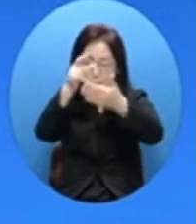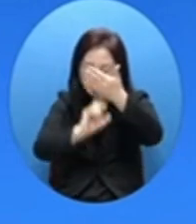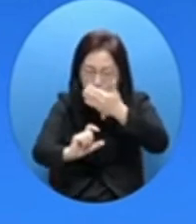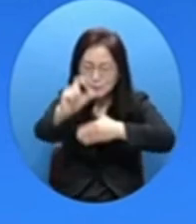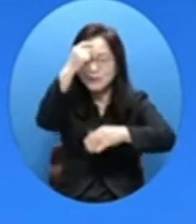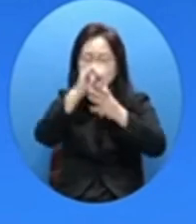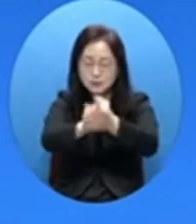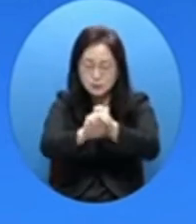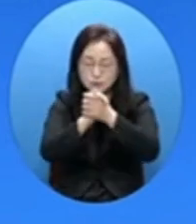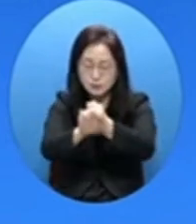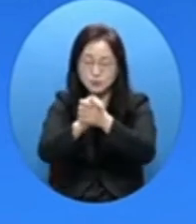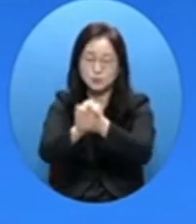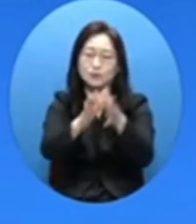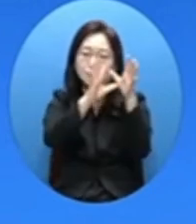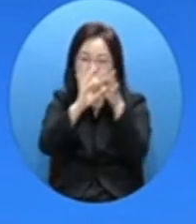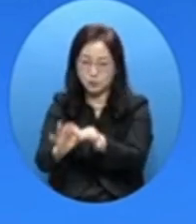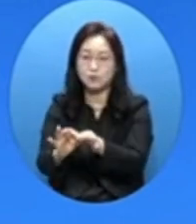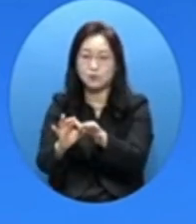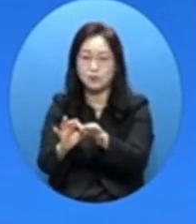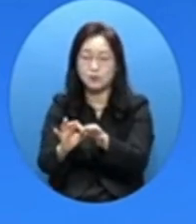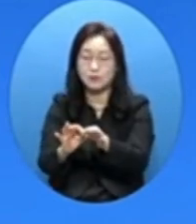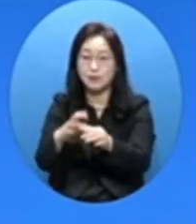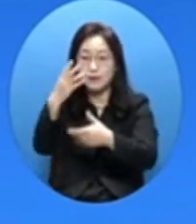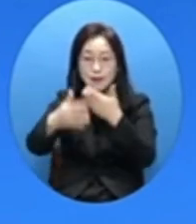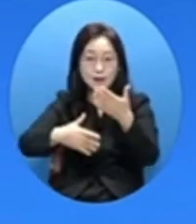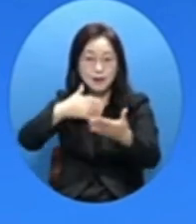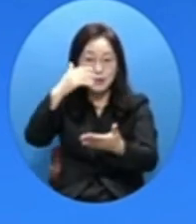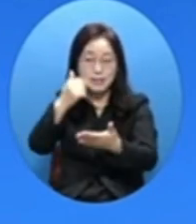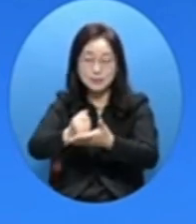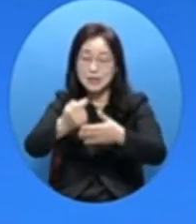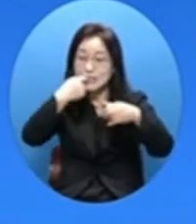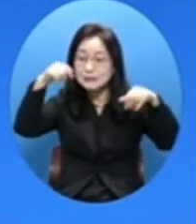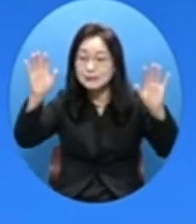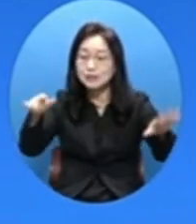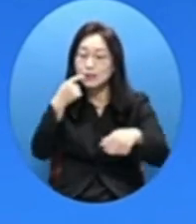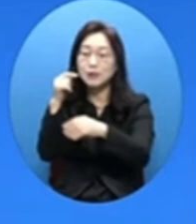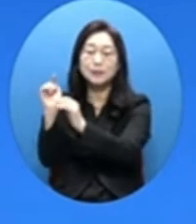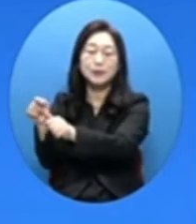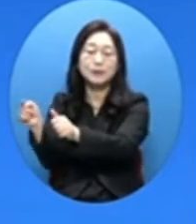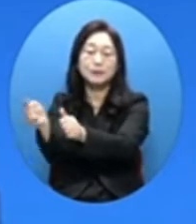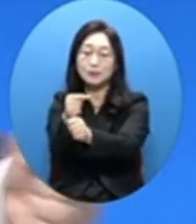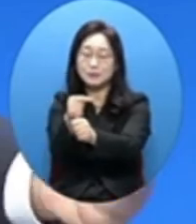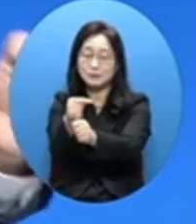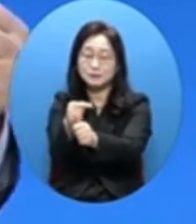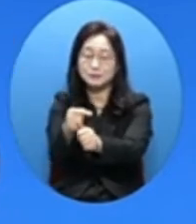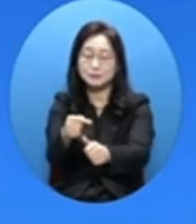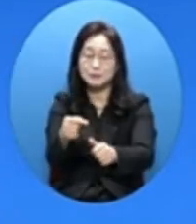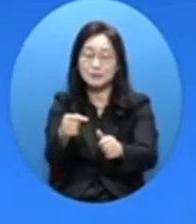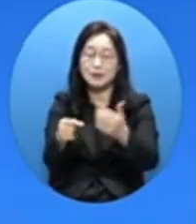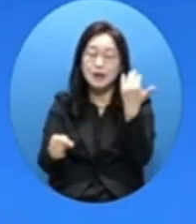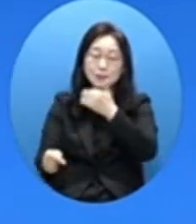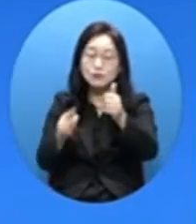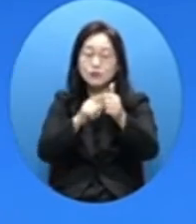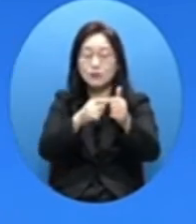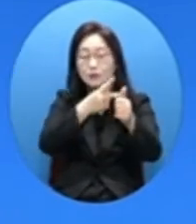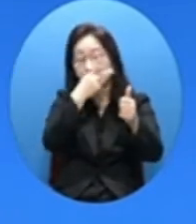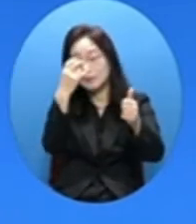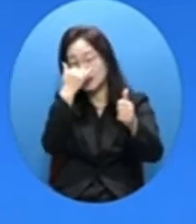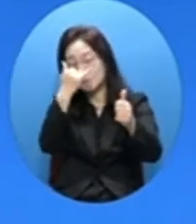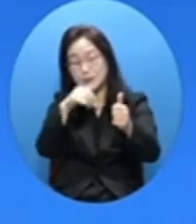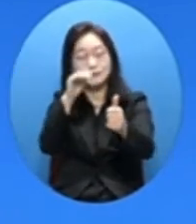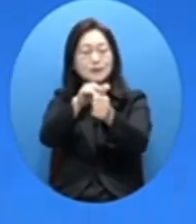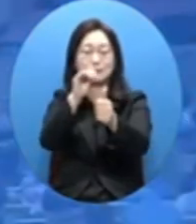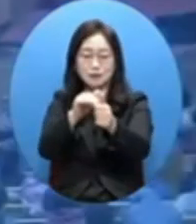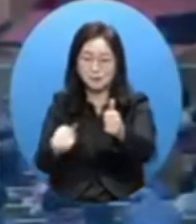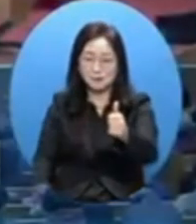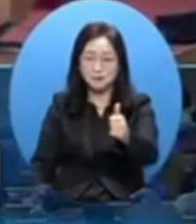기도하고 또 기도하고 또 기도할 때 하나님께서 천사를 보내서 자고 있는 베드로를 깨웠습니다.